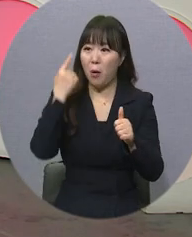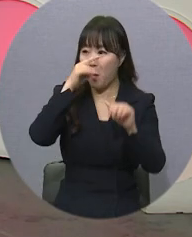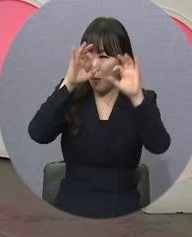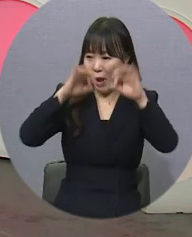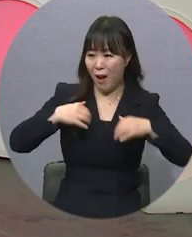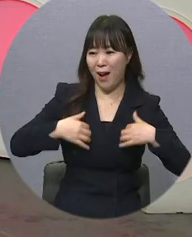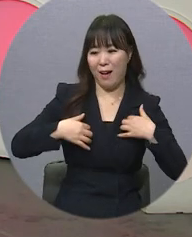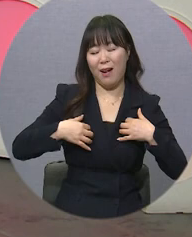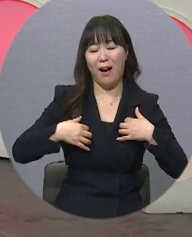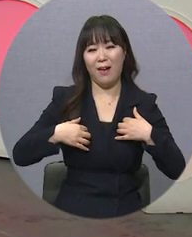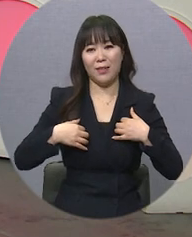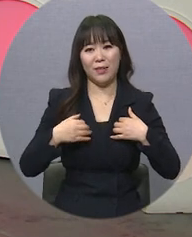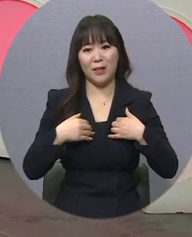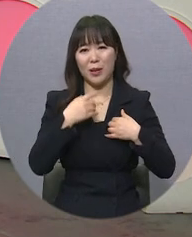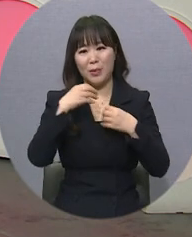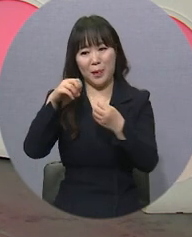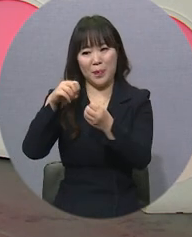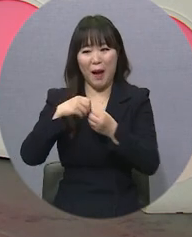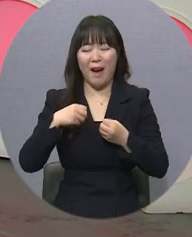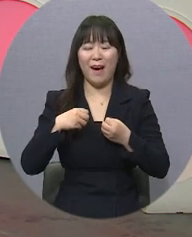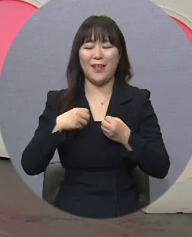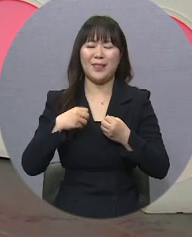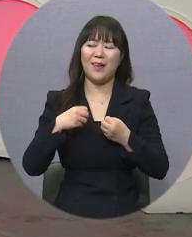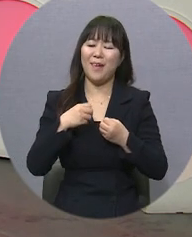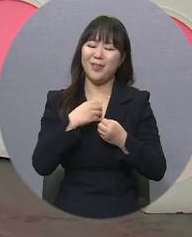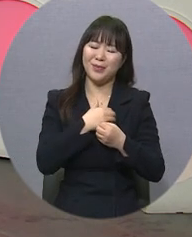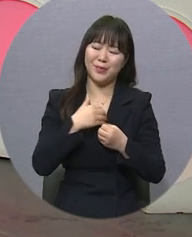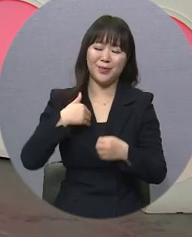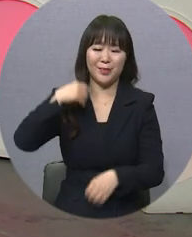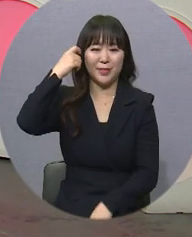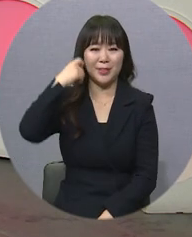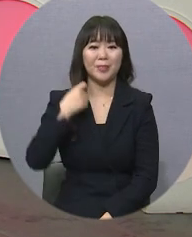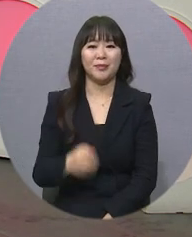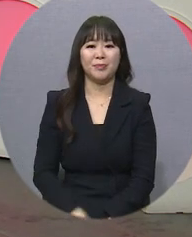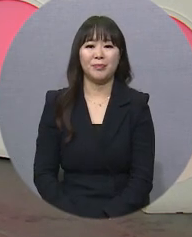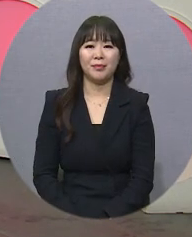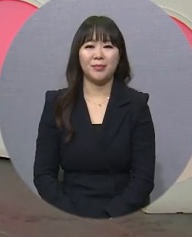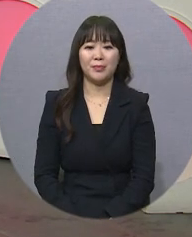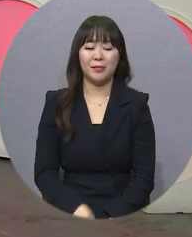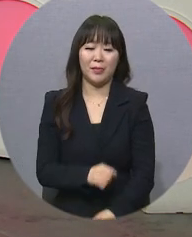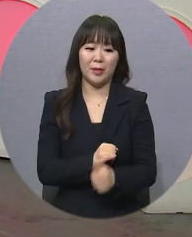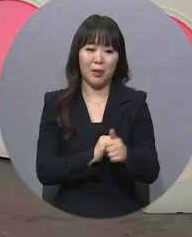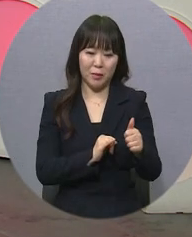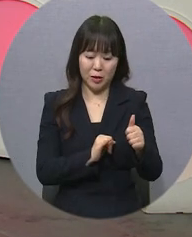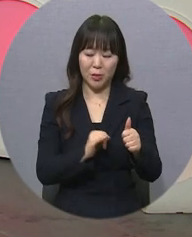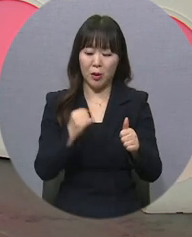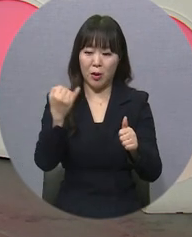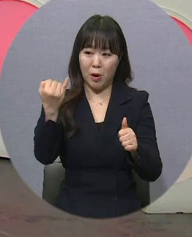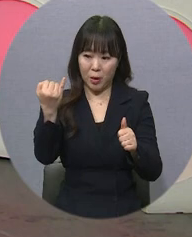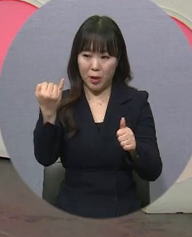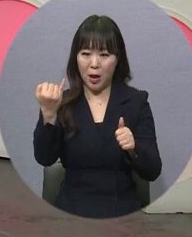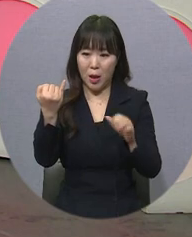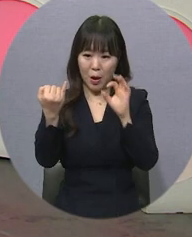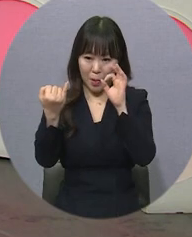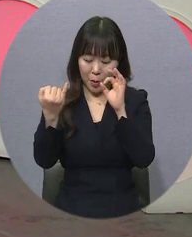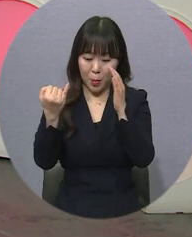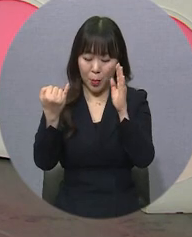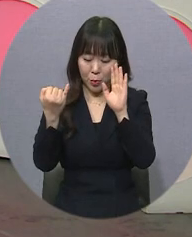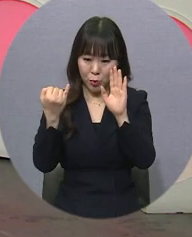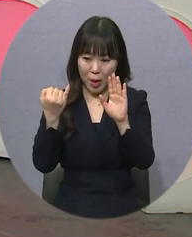보니 순간 저도 뿌듯했습니다. 남편은 산모에게 갔다가 잠시